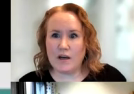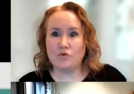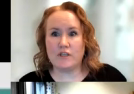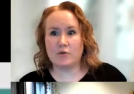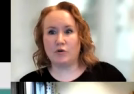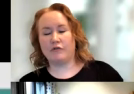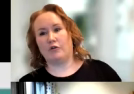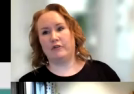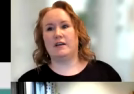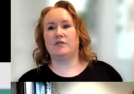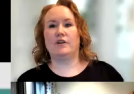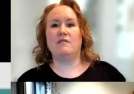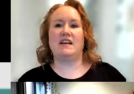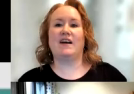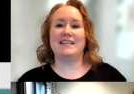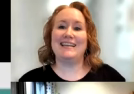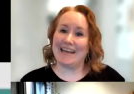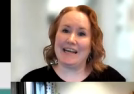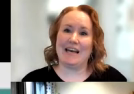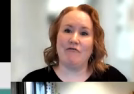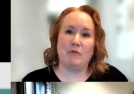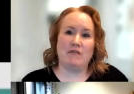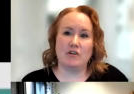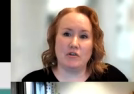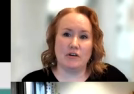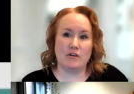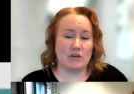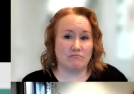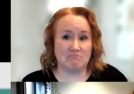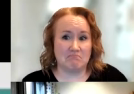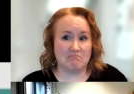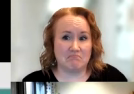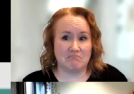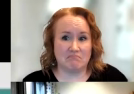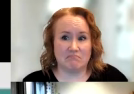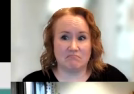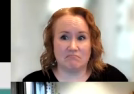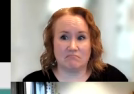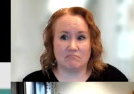blir obligatorisk å bruke for offentlige aktører. Vil den være tilgjengelig for private aktører også?